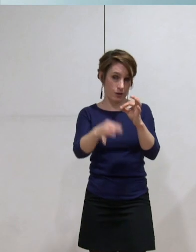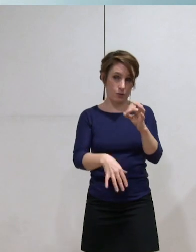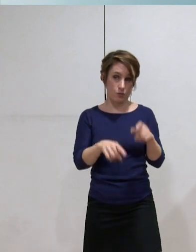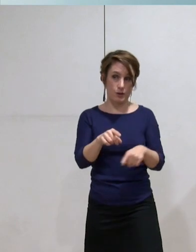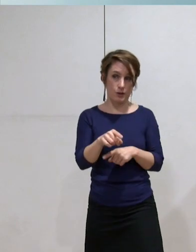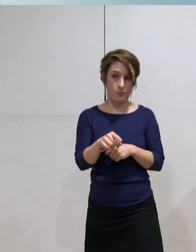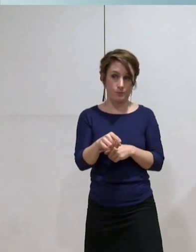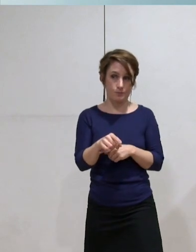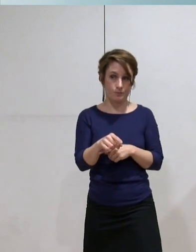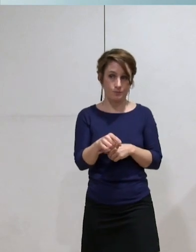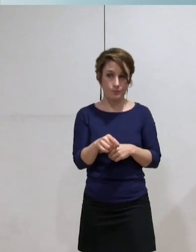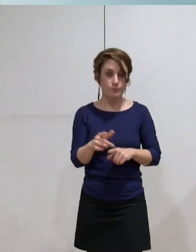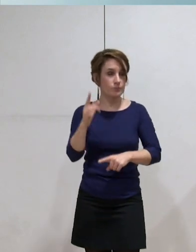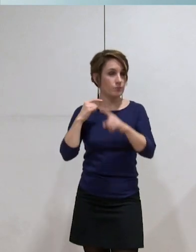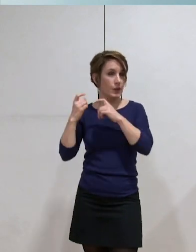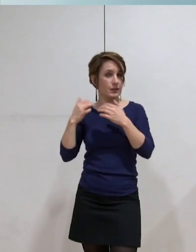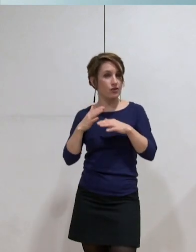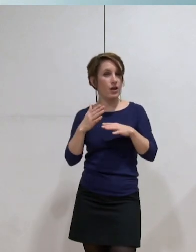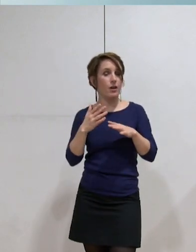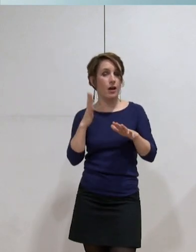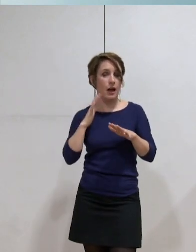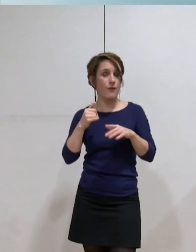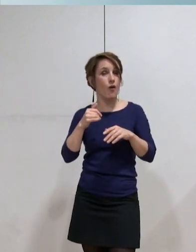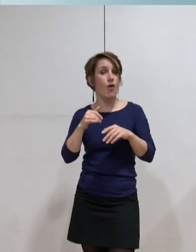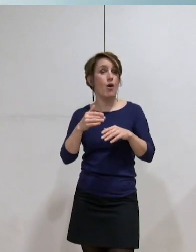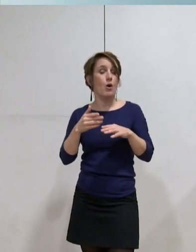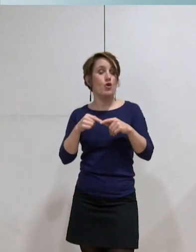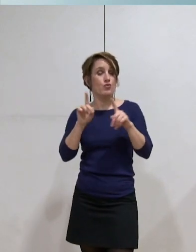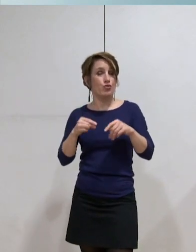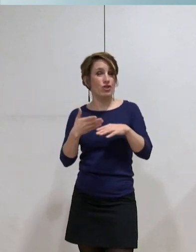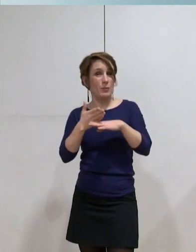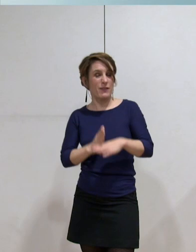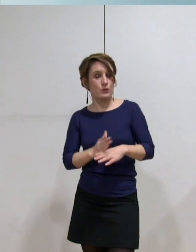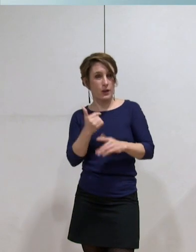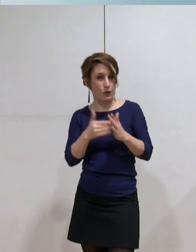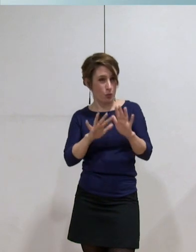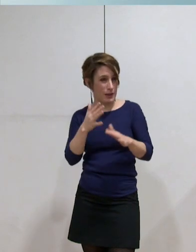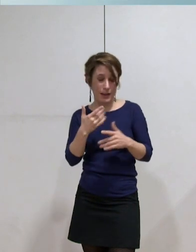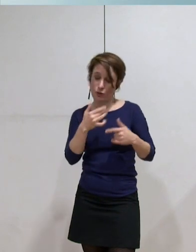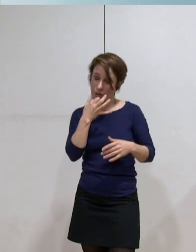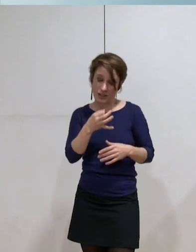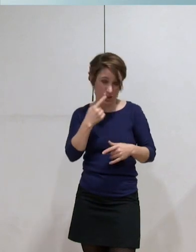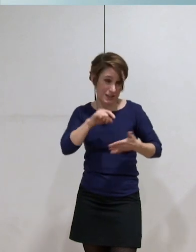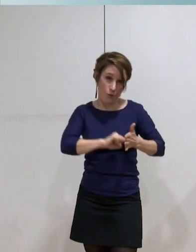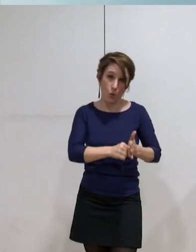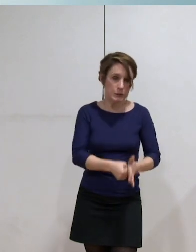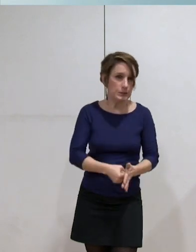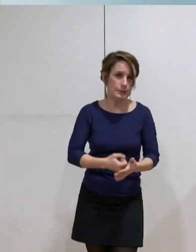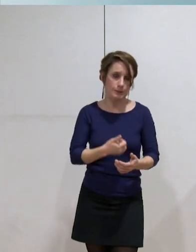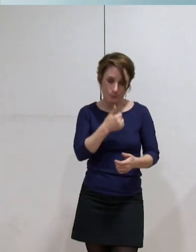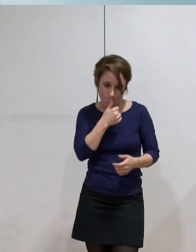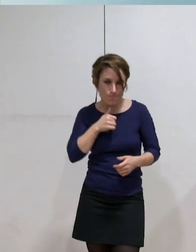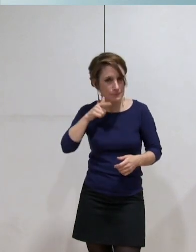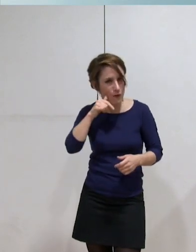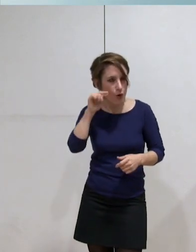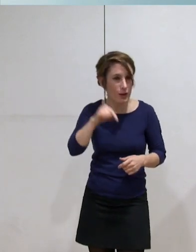prévisionnel 2015 lors du compte administratif 2015 c'est que non seulement il fallait faire ce travail de sobriété non seulement il fallait